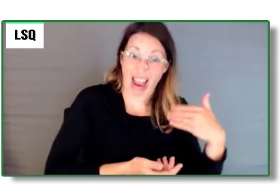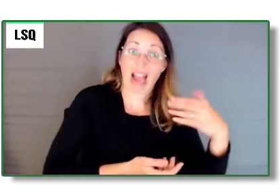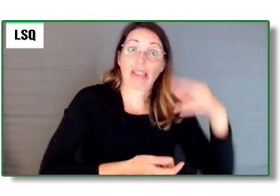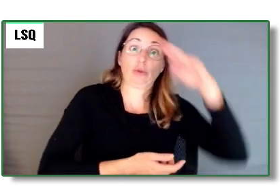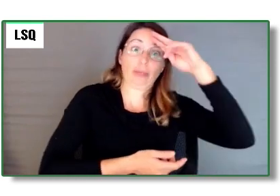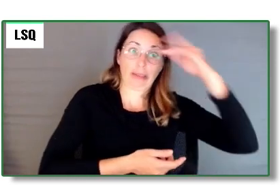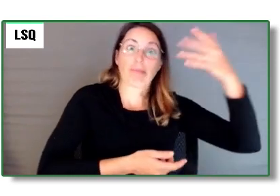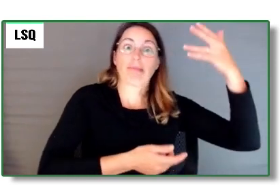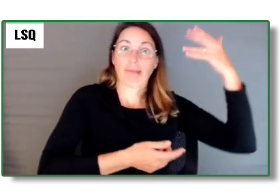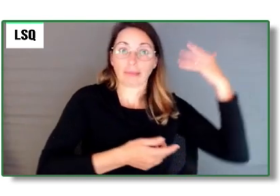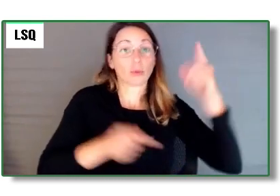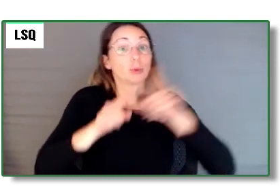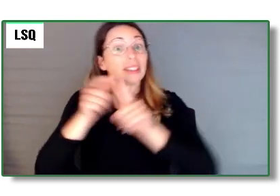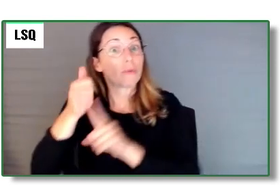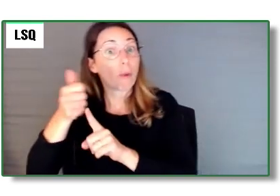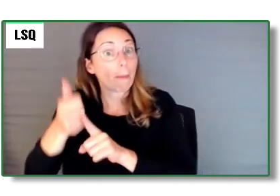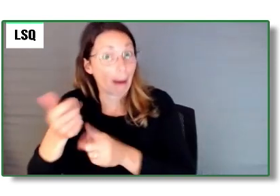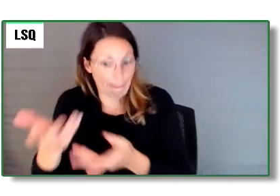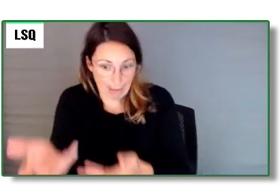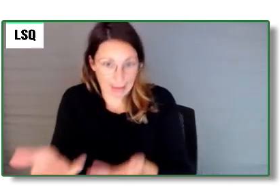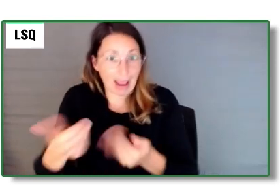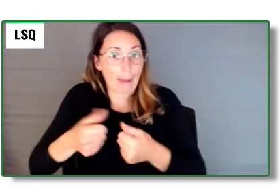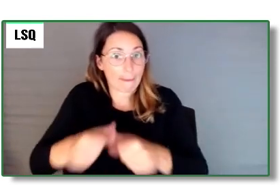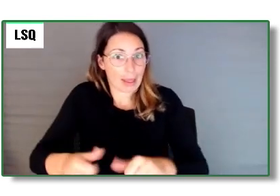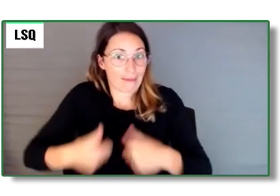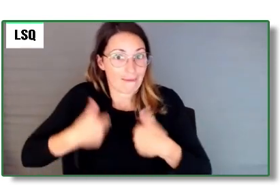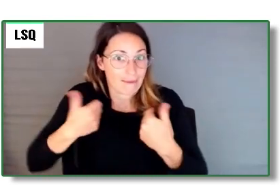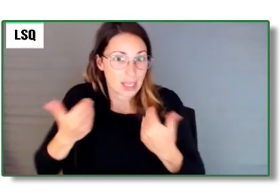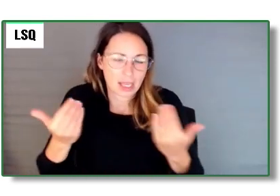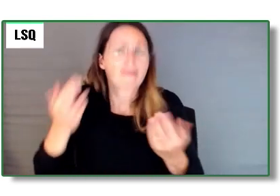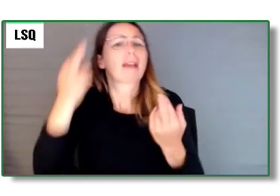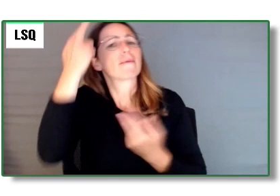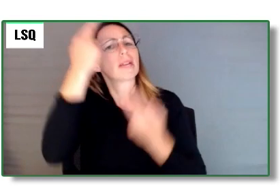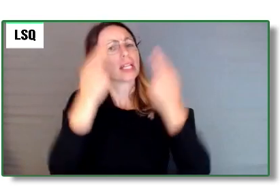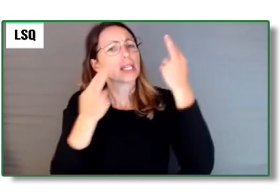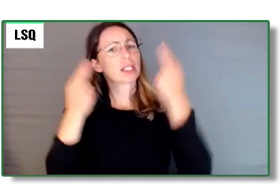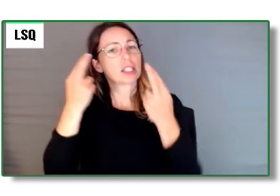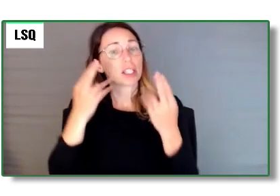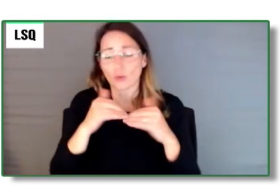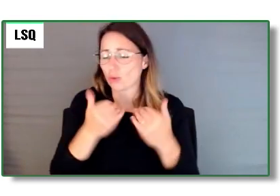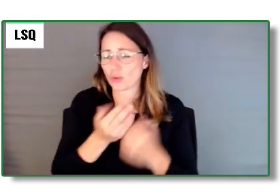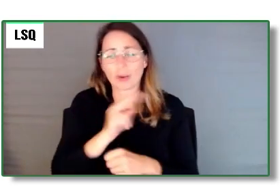celle-ci. Nous rendons hommage à ces gardiens aujourd'hui.